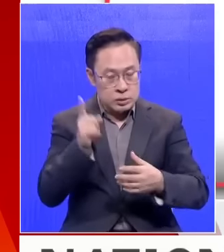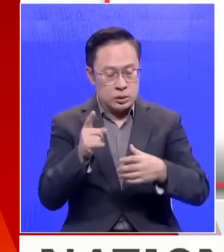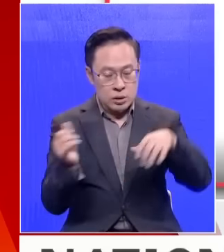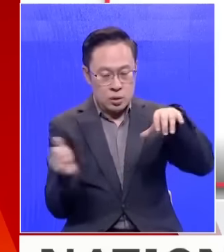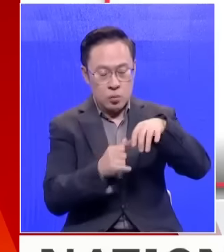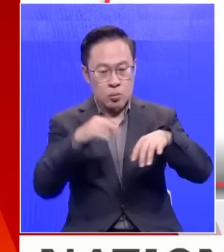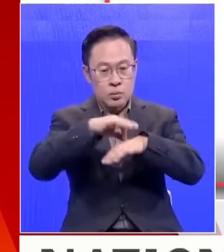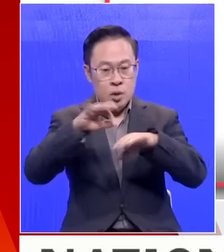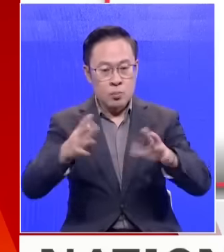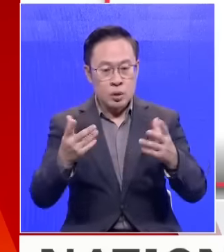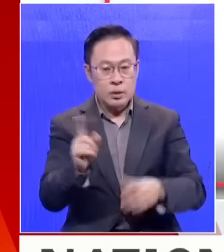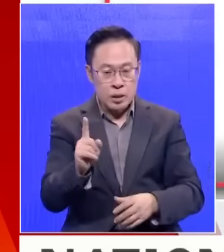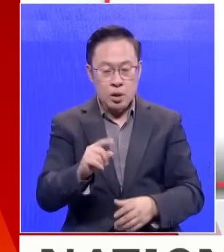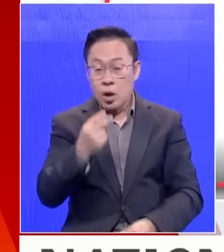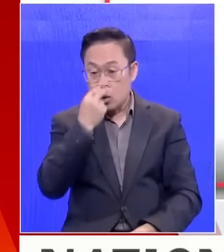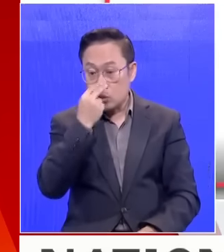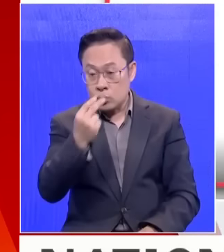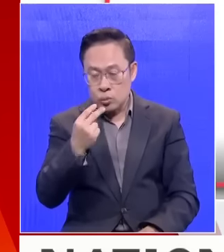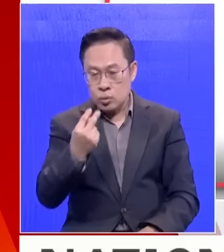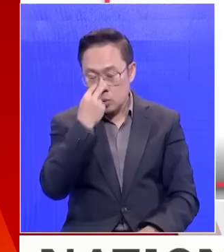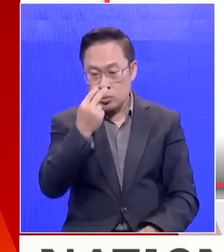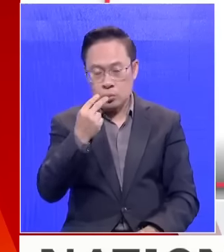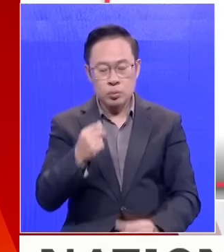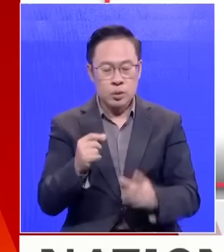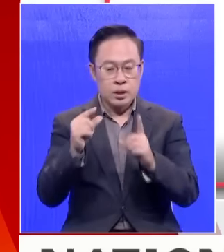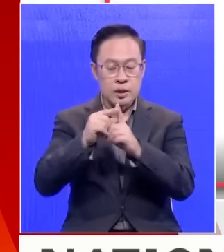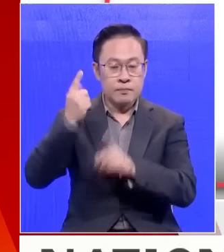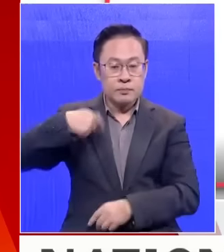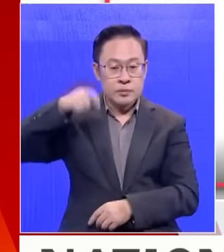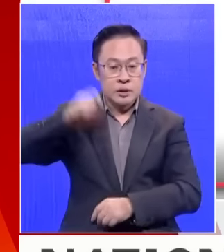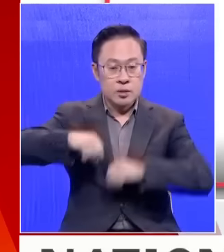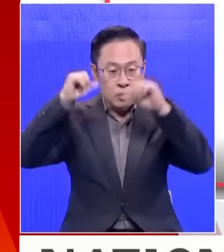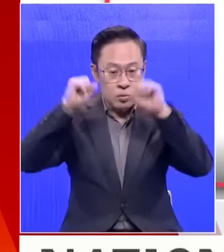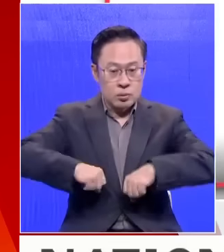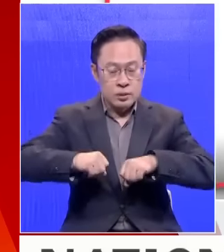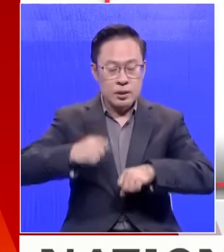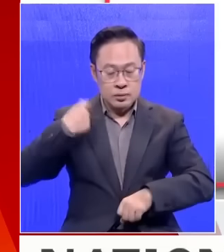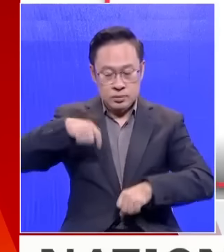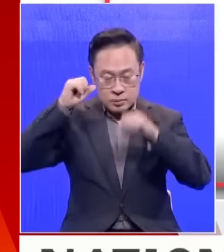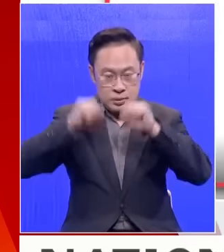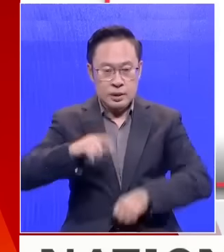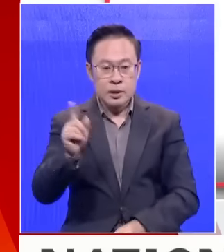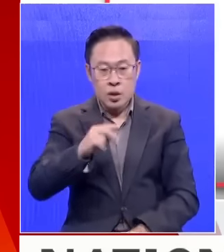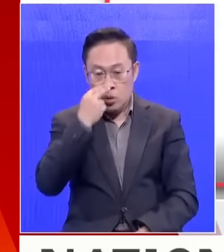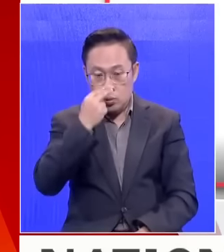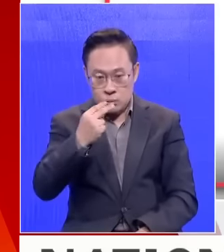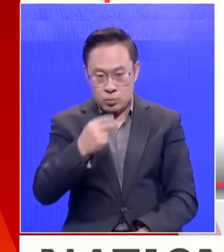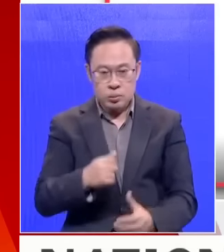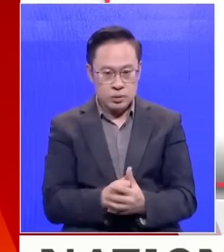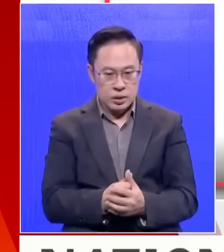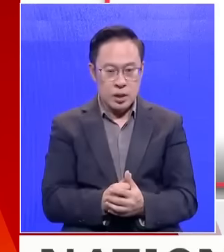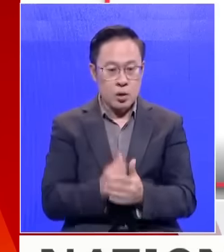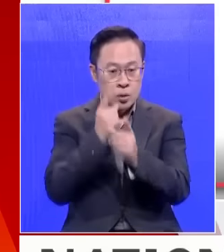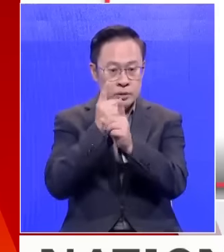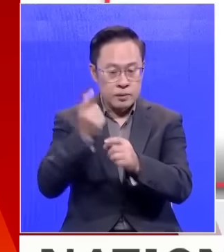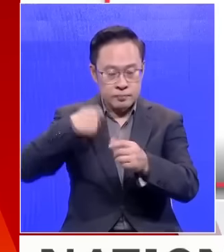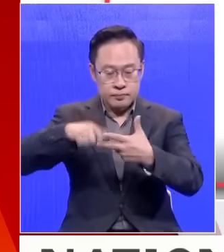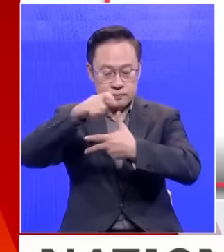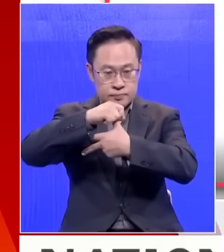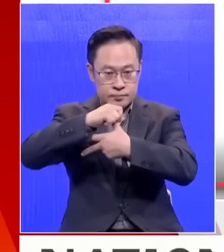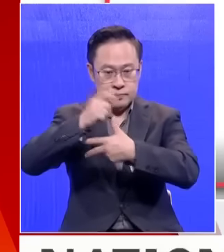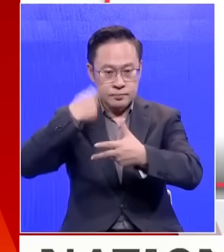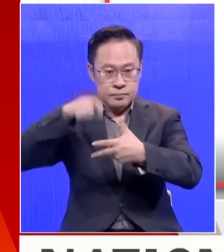ก็ต้องรอดูผลคำพิพากษาค่ะว่าเขาพิพากษาหรือยังประเด็นนี้เป็นเรื่องละเอียดอ่อนต้องใช้มาตรฐานของศาลฎีกาต้องฟังศาลฎีก